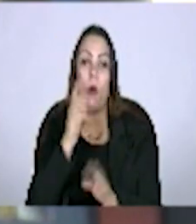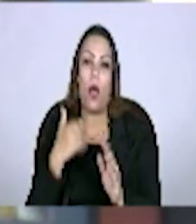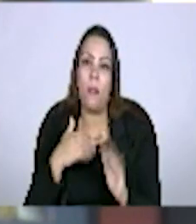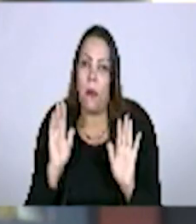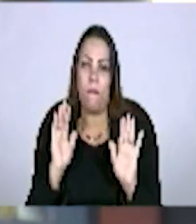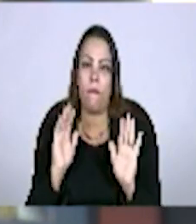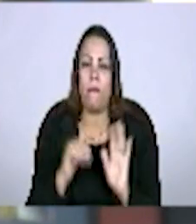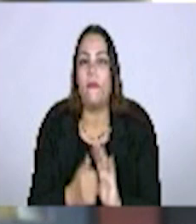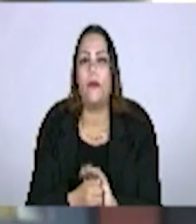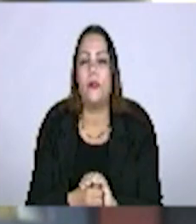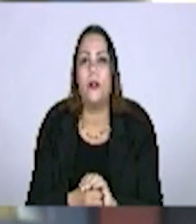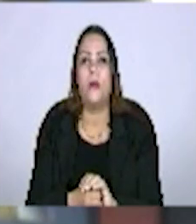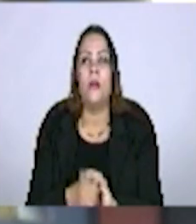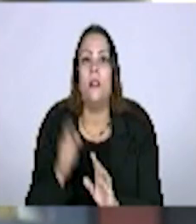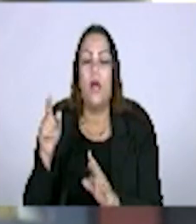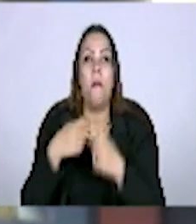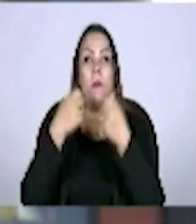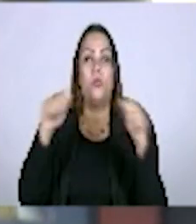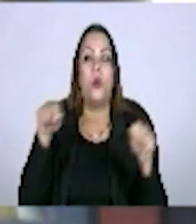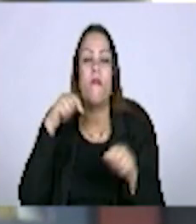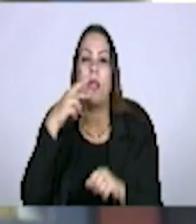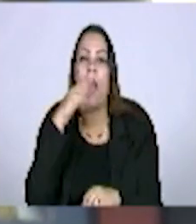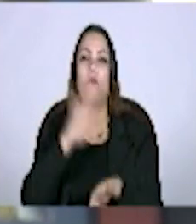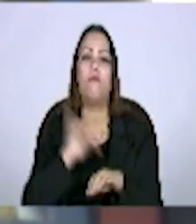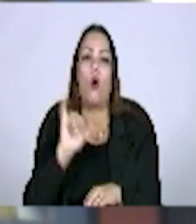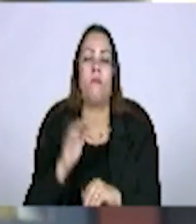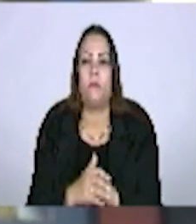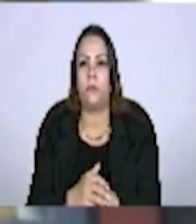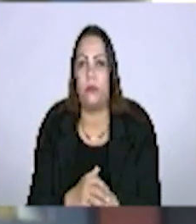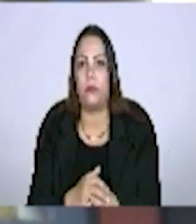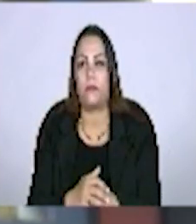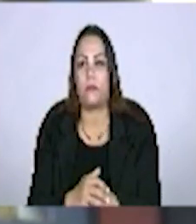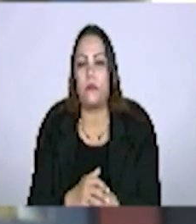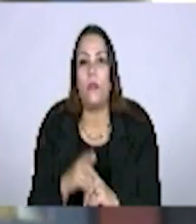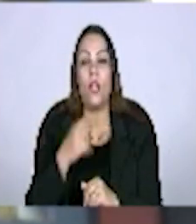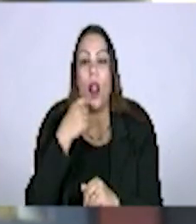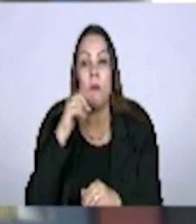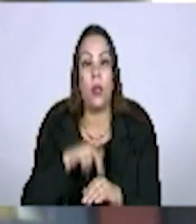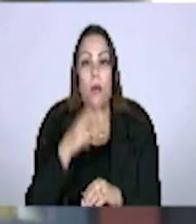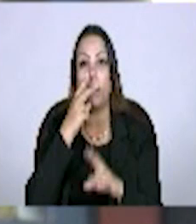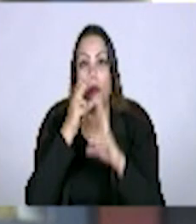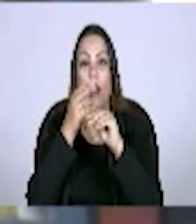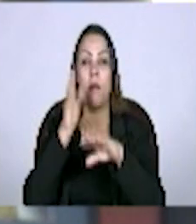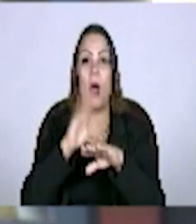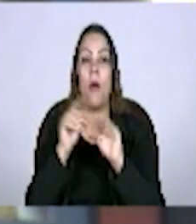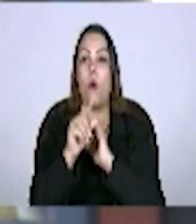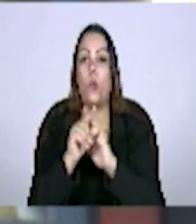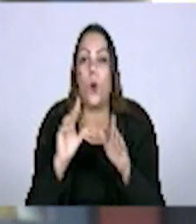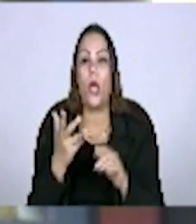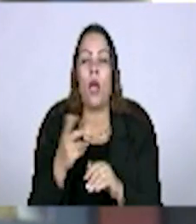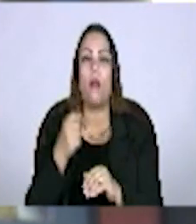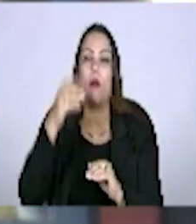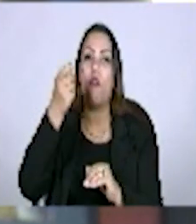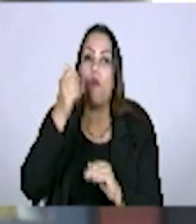ده كلامه وده كان منشور في بعض التصريحات الاعلاميه يبقى اذا احنا بنتكلم على مساله